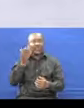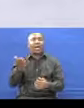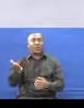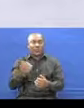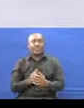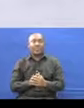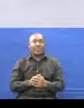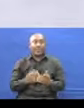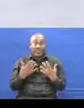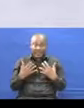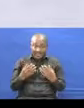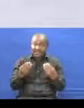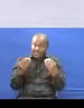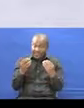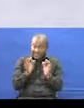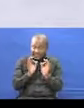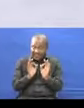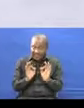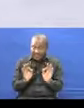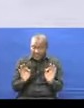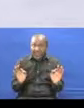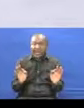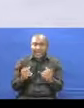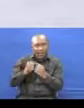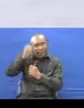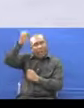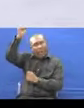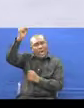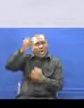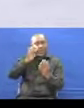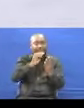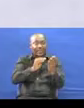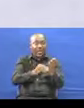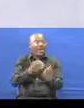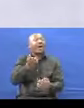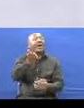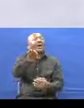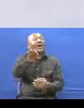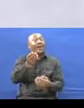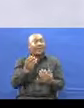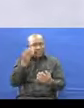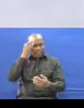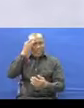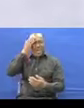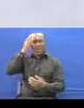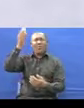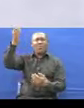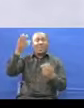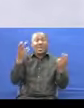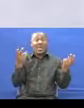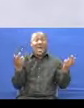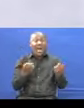hisabati vizuri kabisa. Sawa sawa eh? Ukifaulu hesabu shuleni utakuwa maarufu. Kama nusu, nani ajui